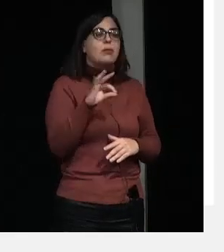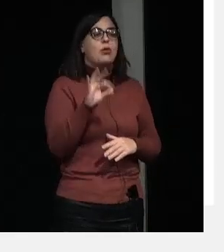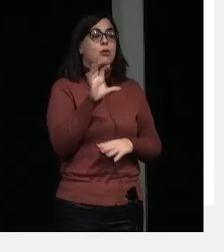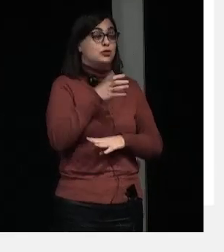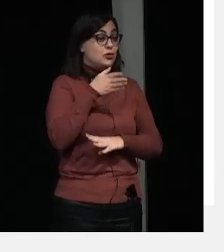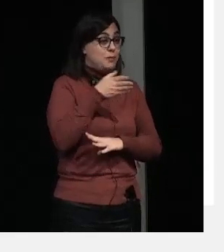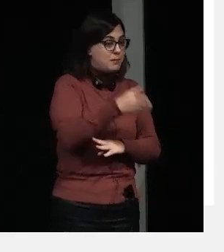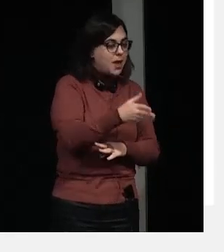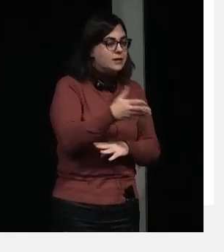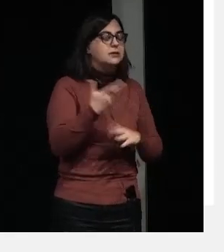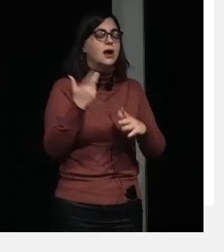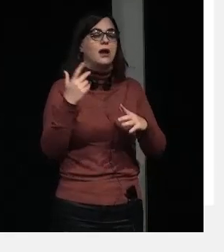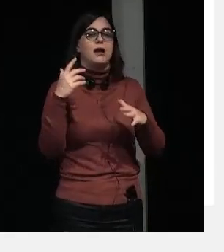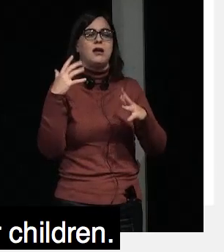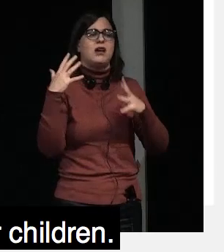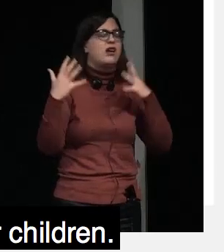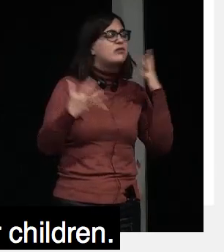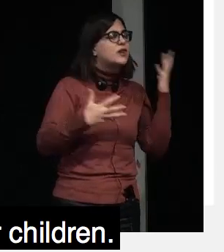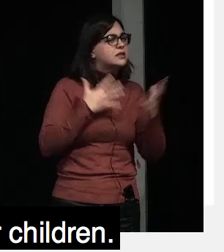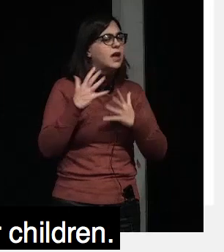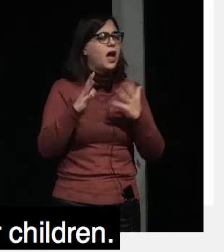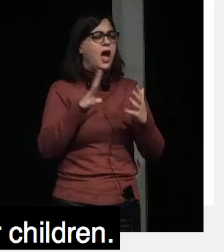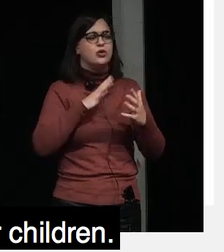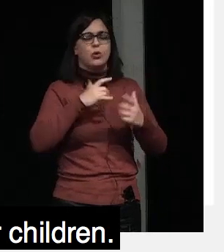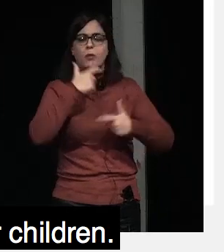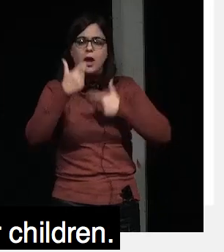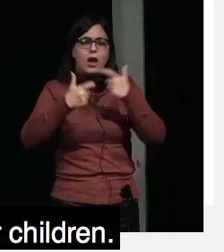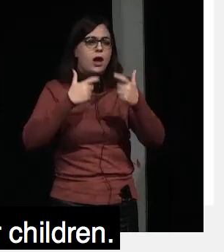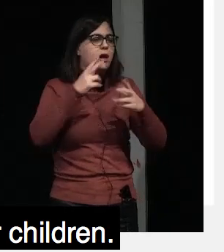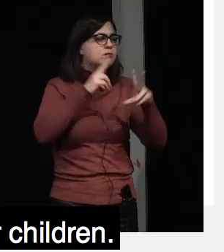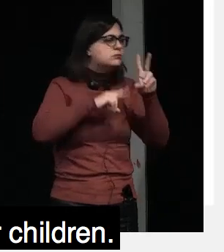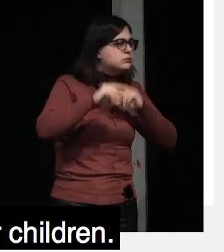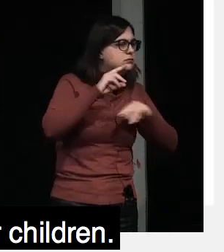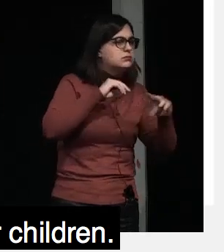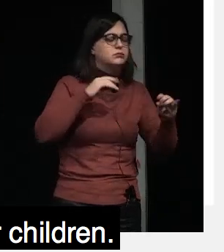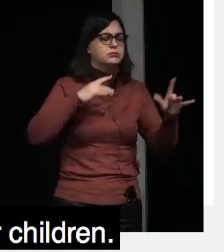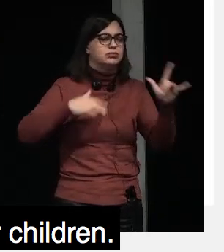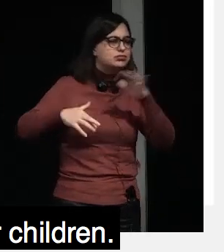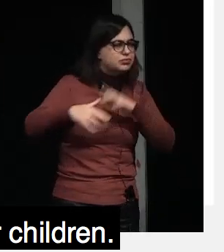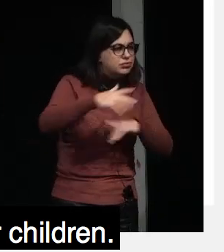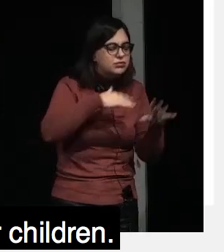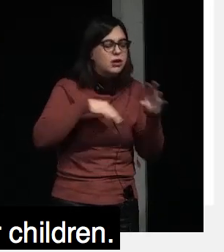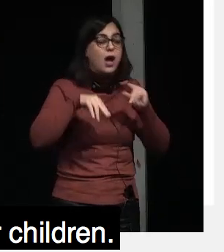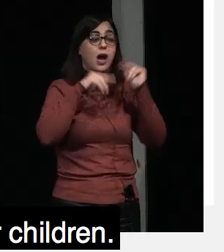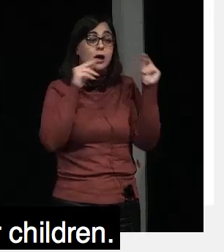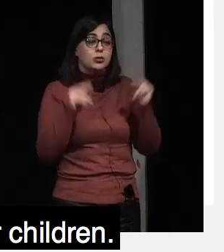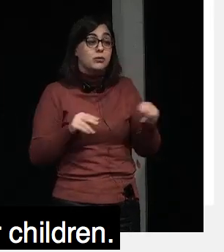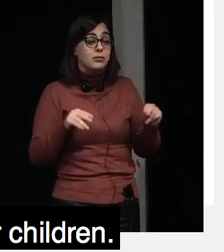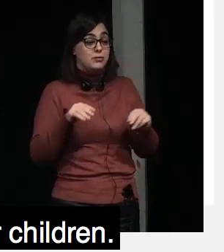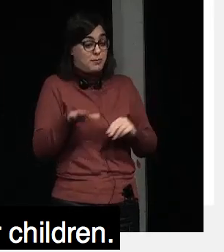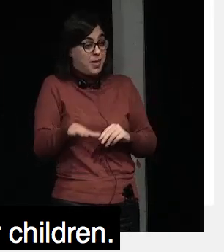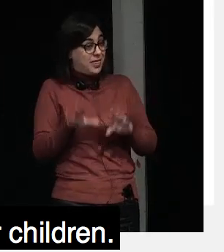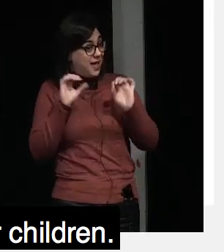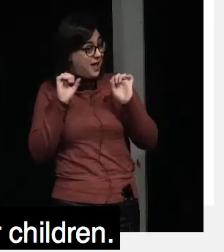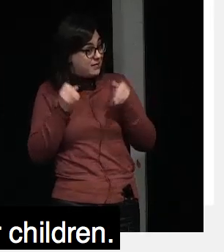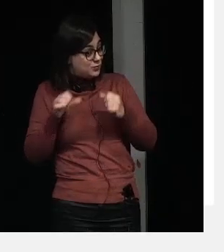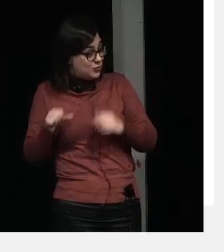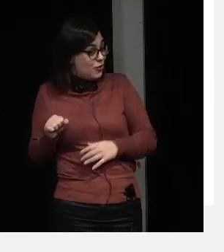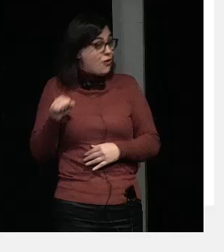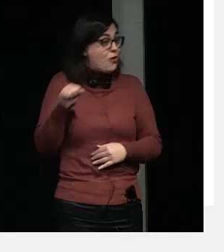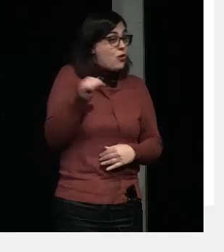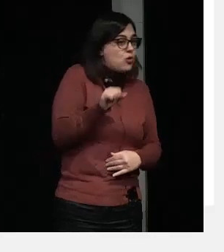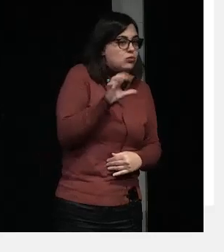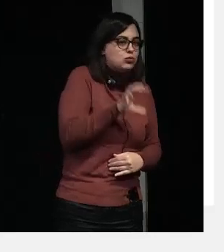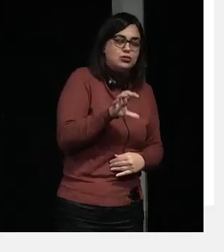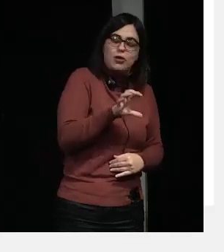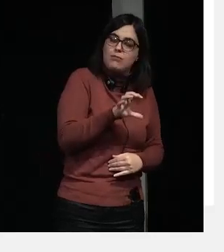που υπάρχει από ανθρώπους και η μη γνώση δεν τους επιτρέπει να το επισκεφτούν με τα παιδιά τους. Μπορεί